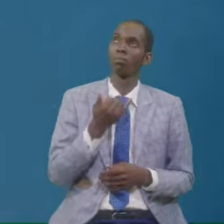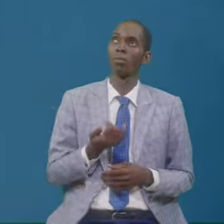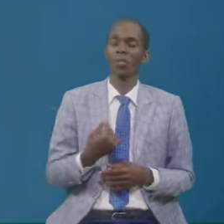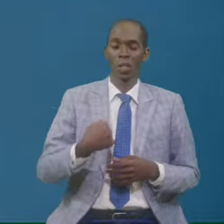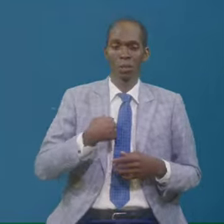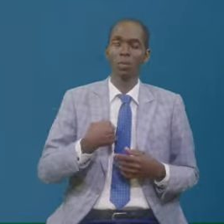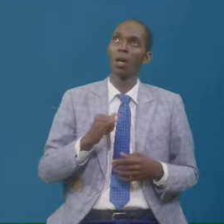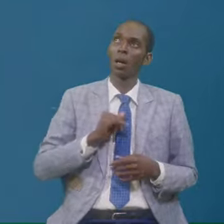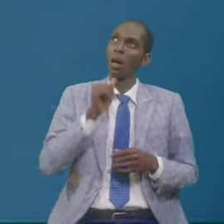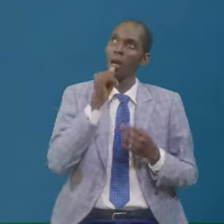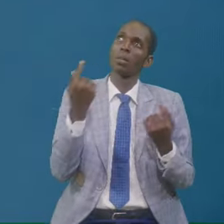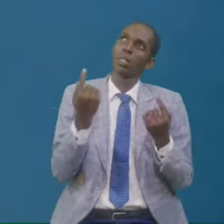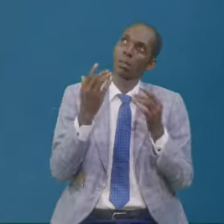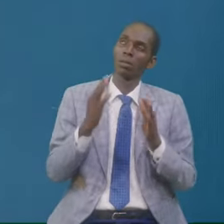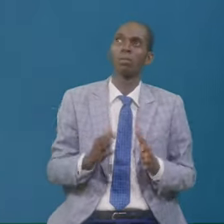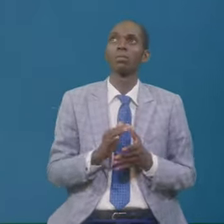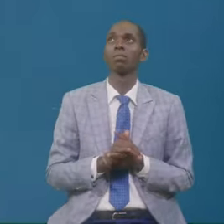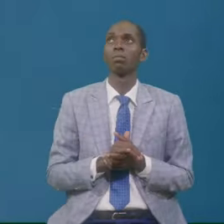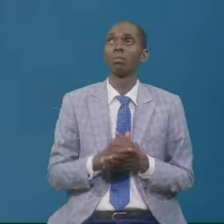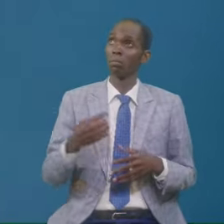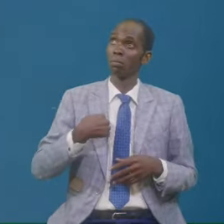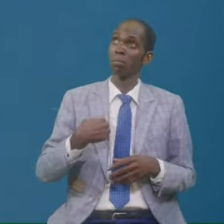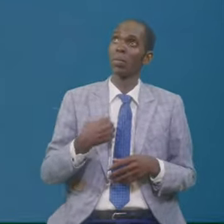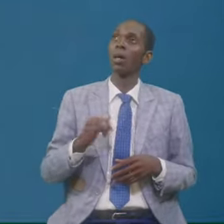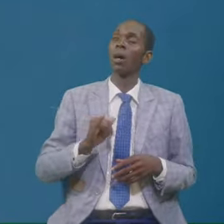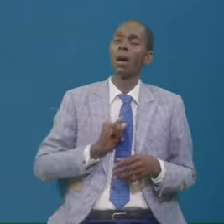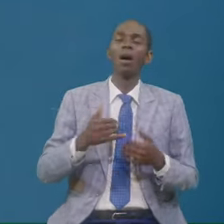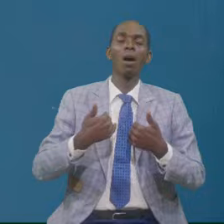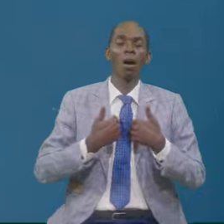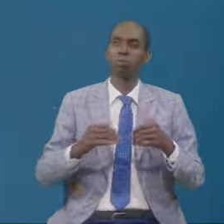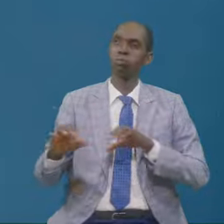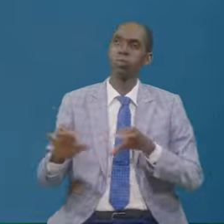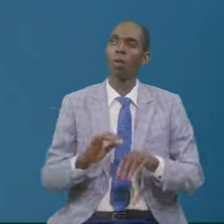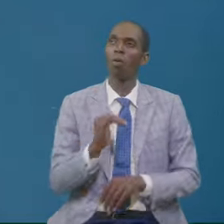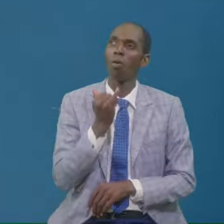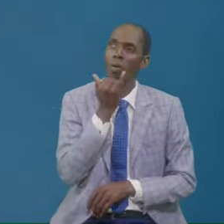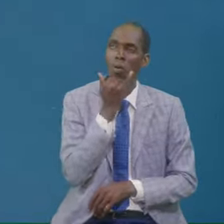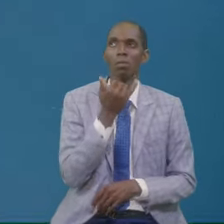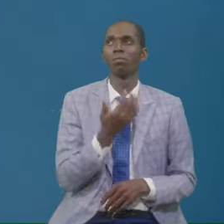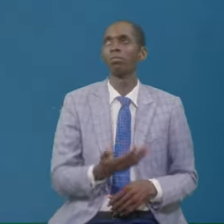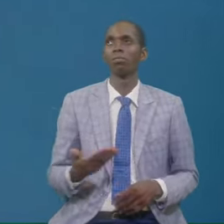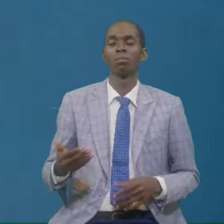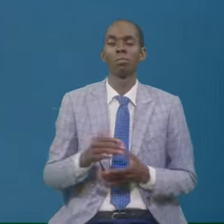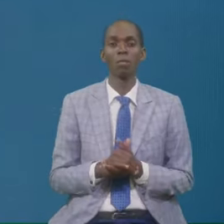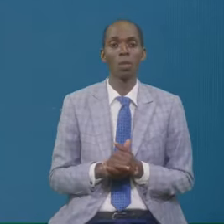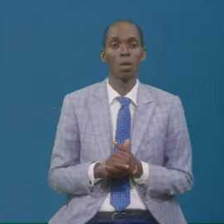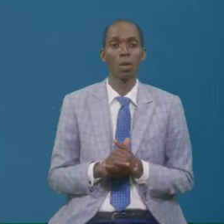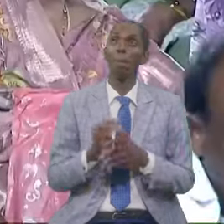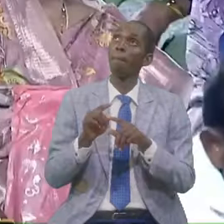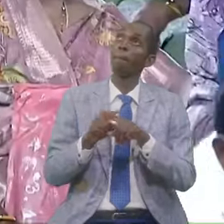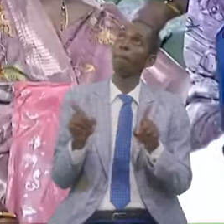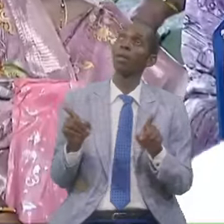నేను పాపిని అని చెప్పండి. I have done wrong. నేను తప్పు చేశానని చెప్పండి. But I thank God.